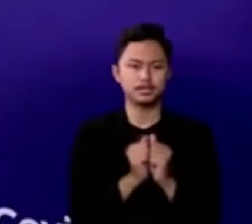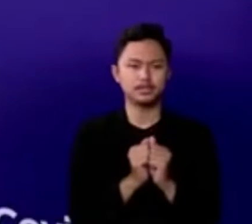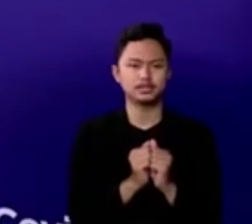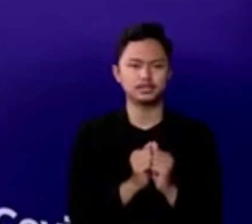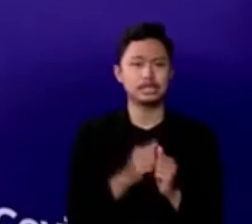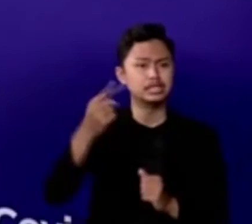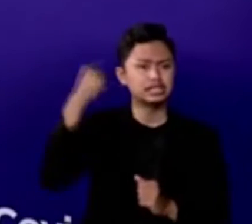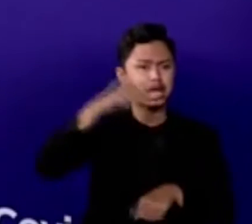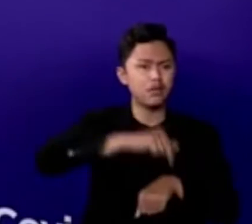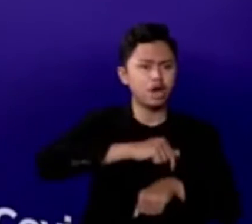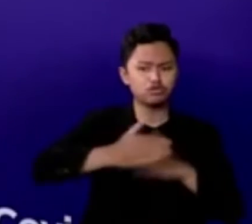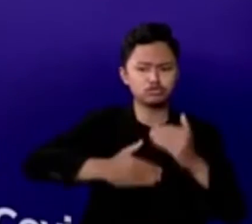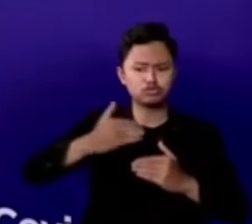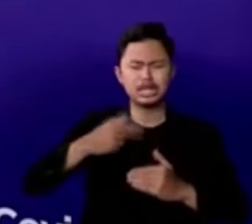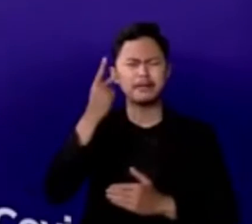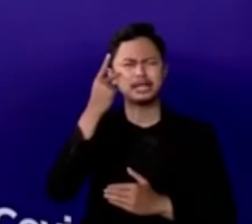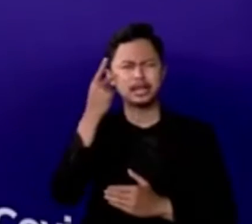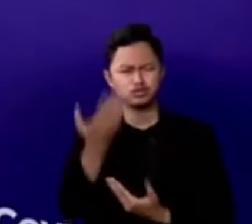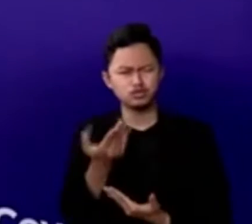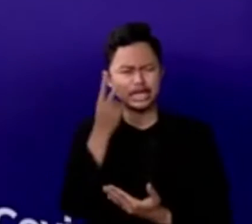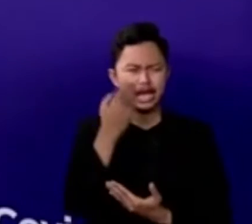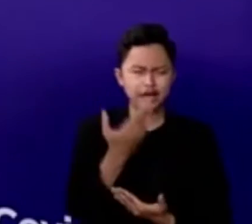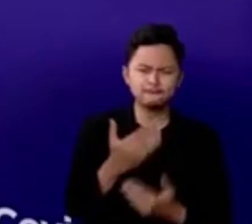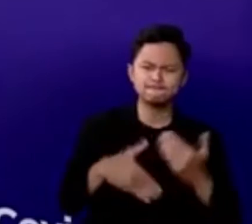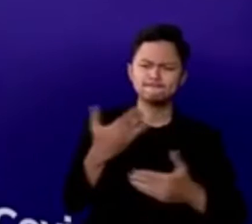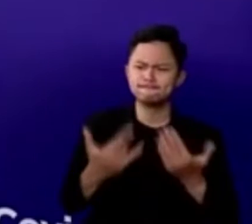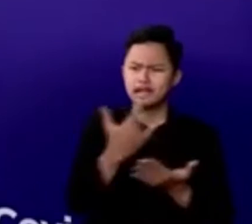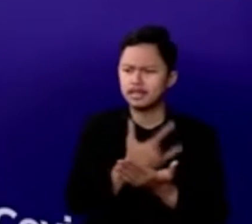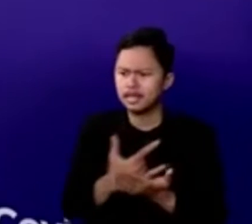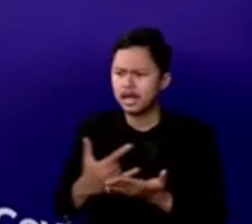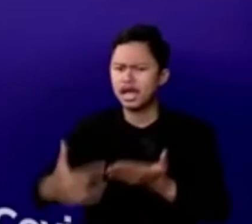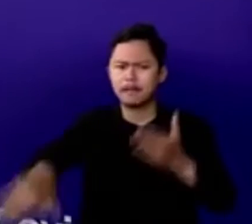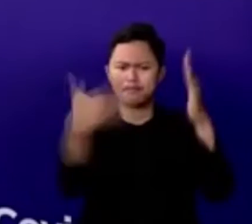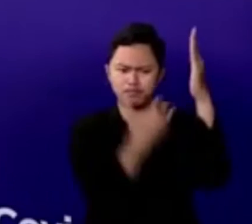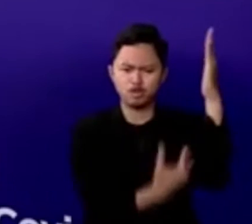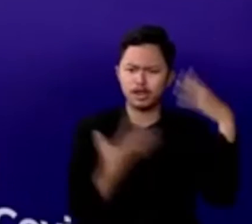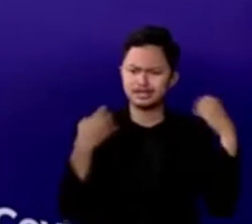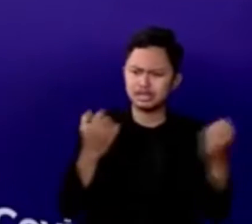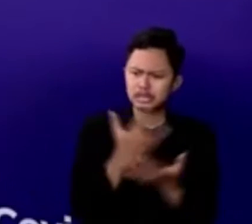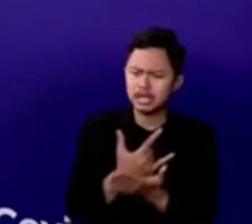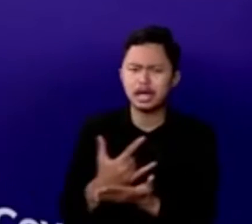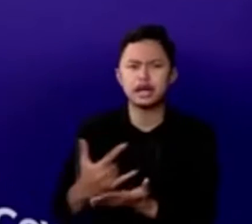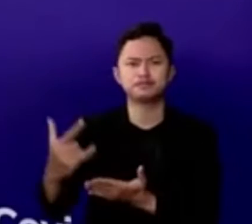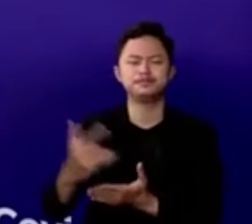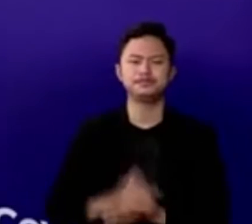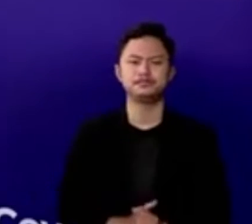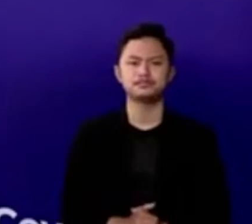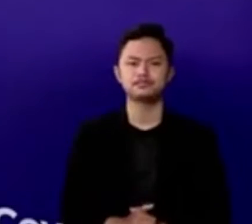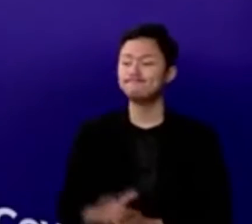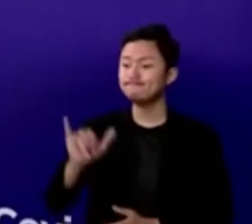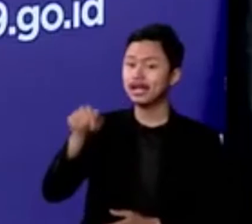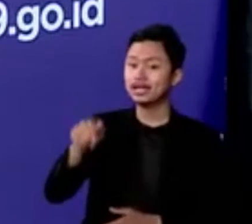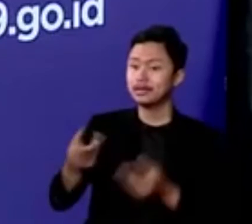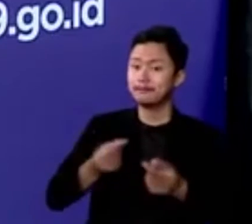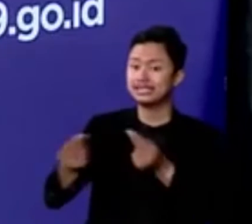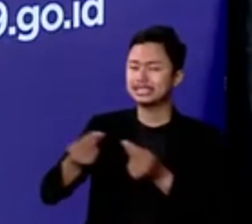dari momen komentar waktu-waktu kita Pastikan semuanya berjalan sesuai dengan proses gitu nah terus kan ini